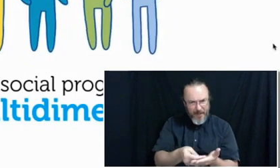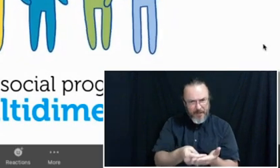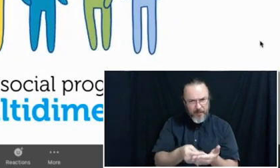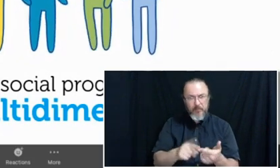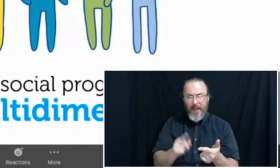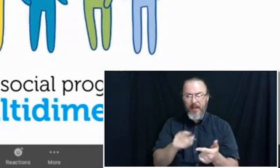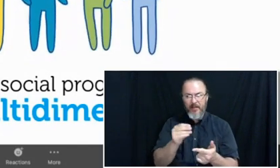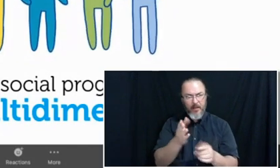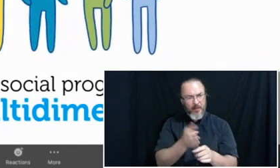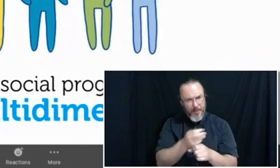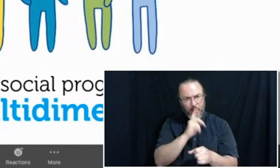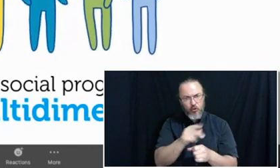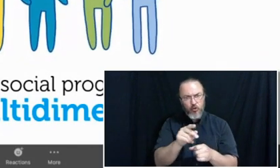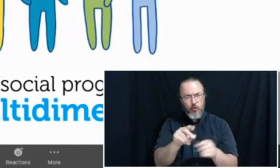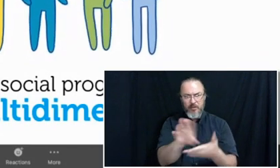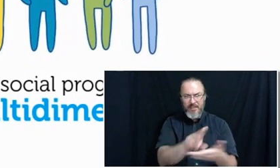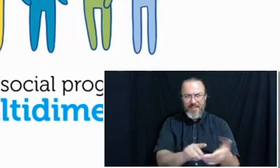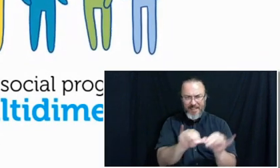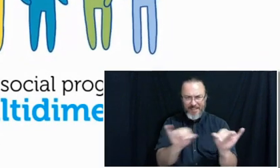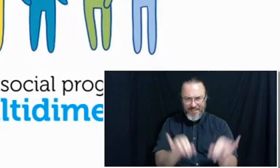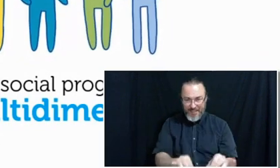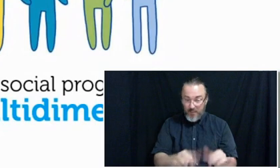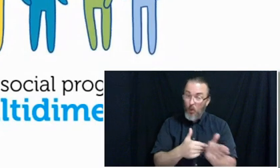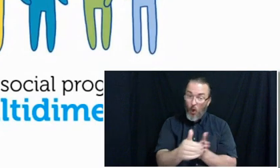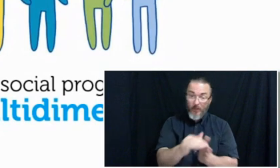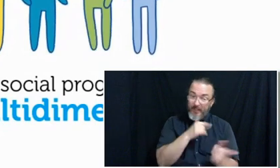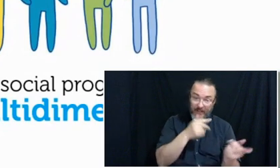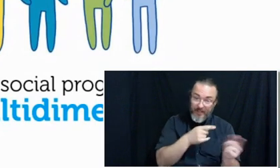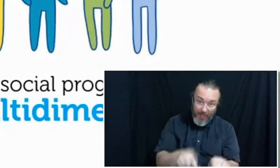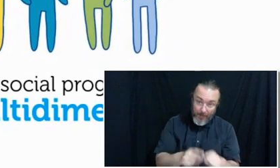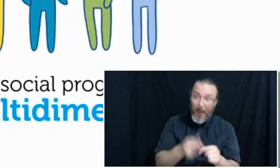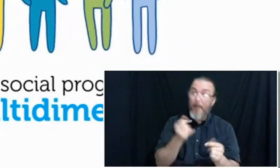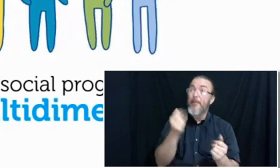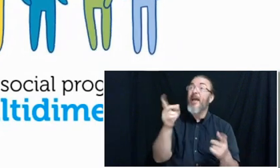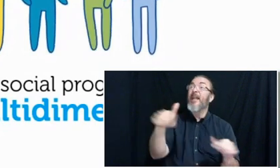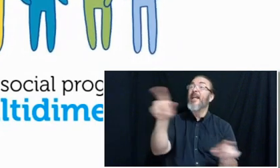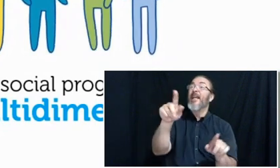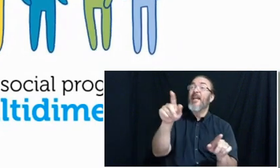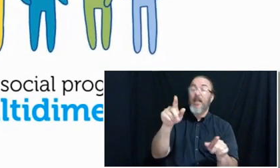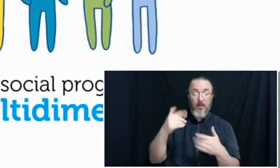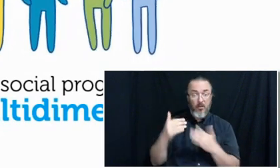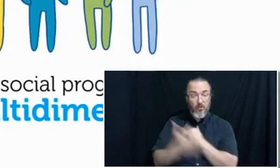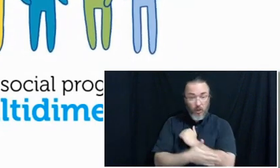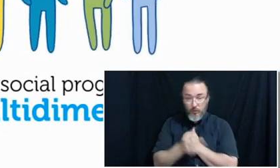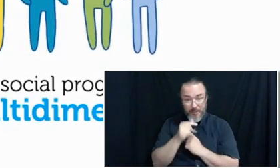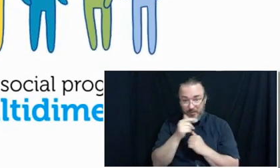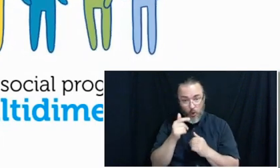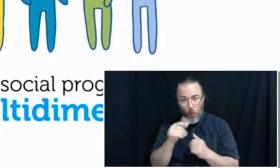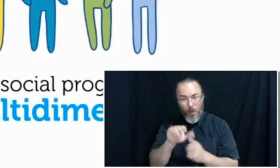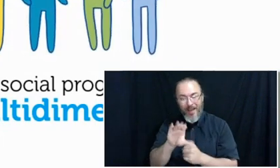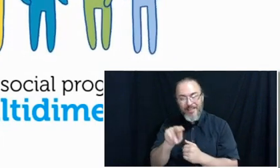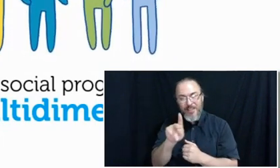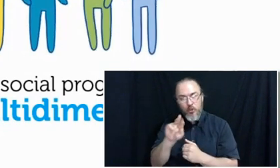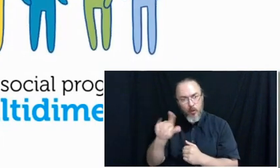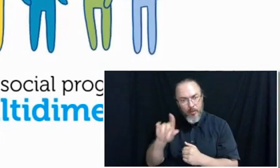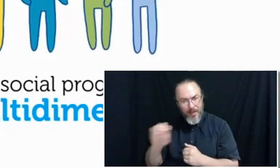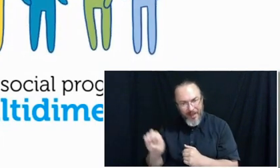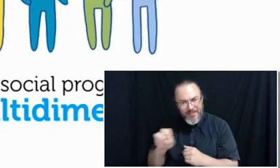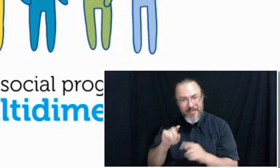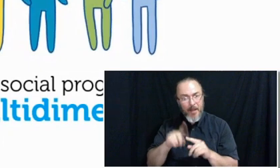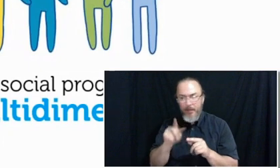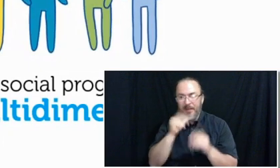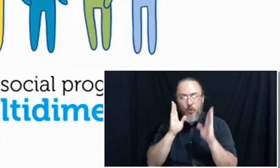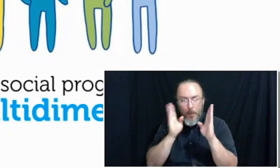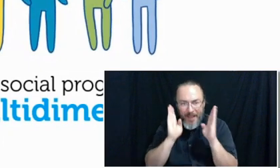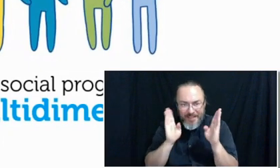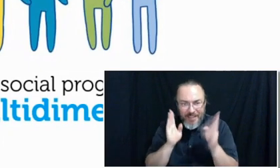financement intégral et que les capacités des responsables locaux soient développées. Souvent, ce n'est pas le cas. De nombreux pays décentralisent les responsabilités vers les autorités locales, mais n'accordent pas